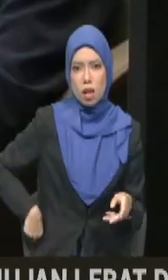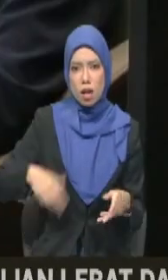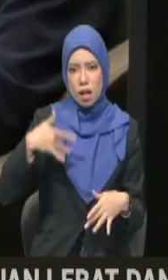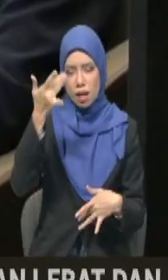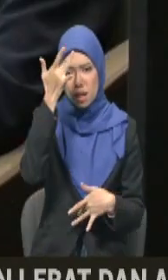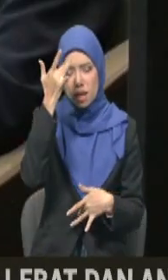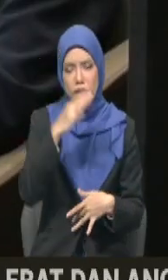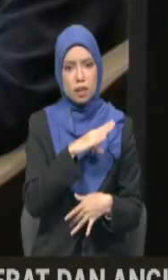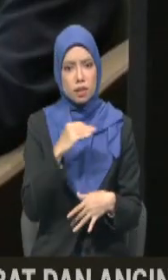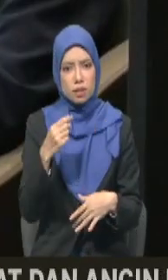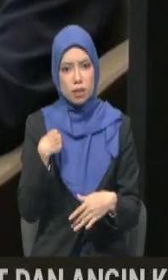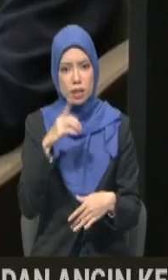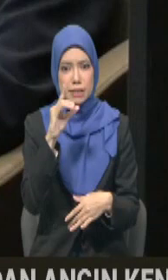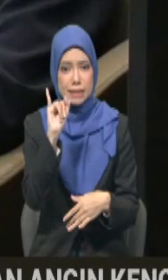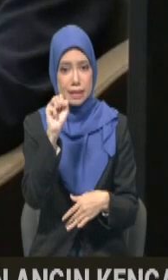degenerative